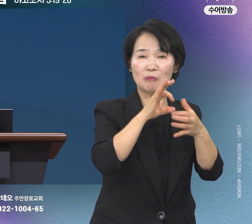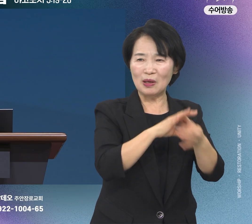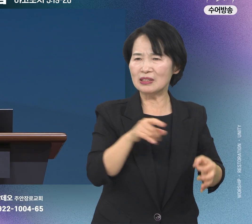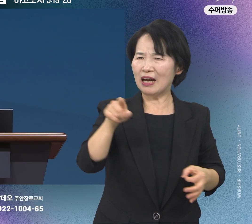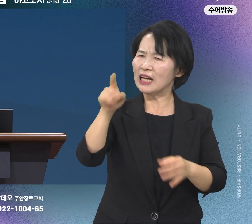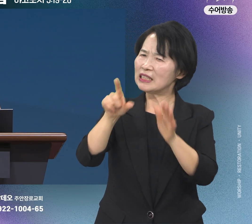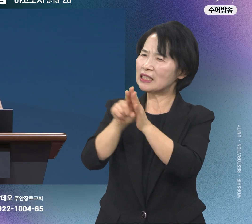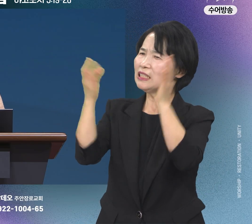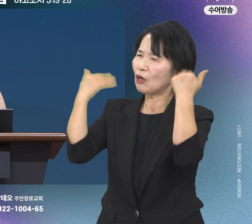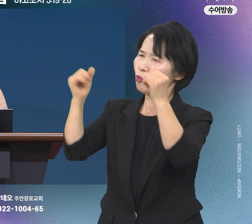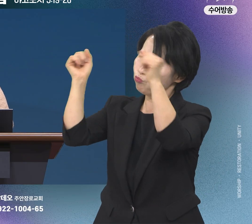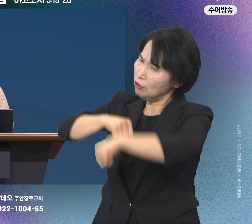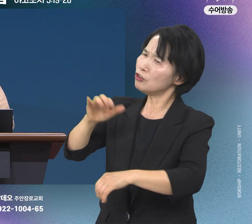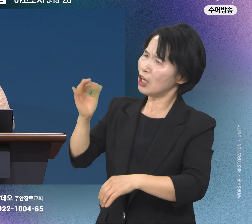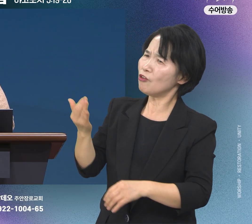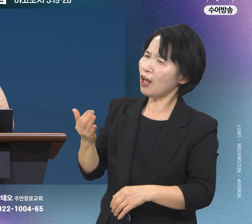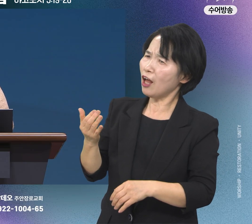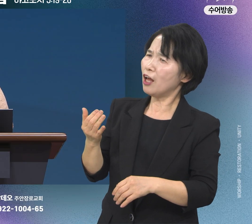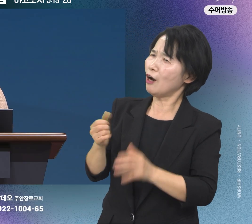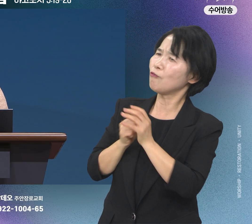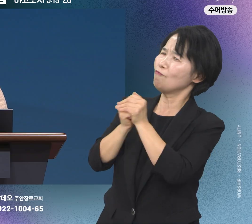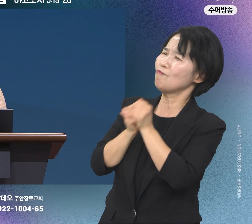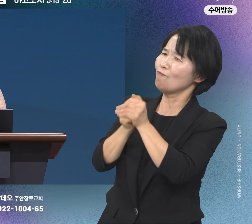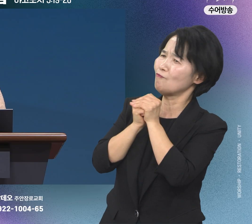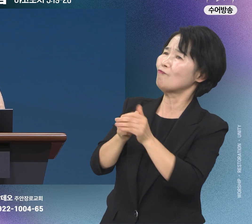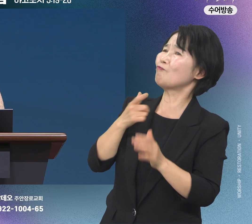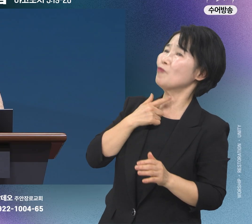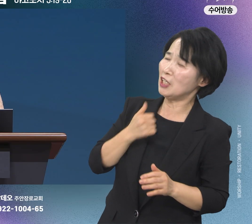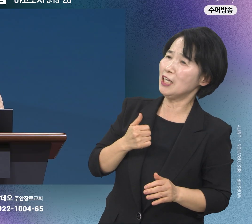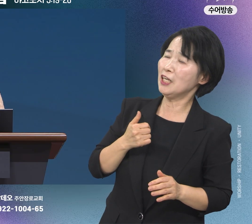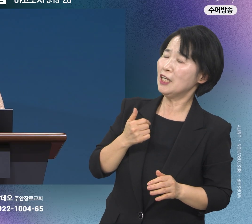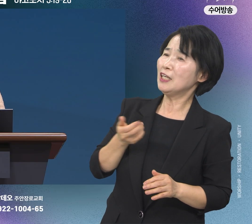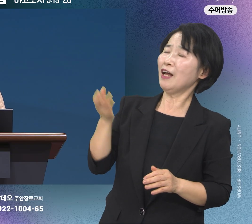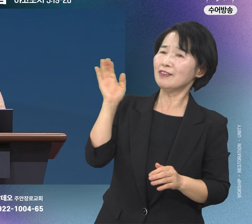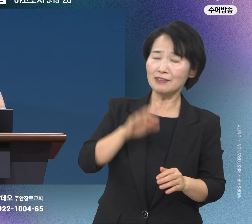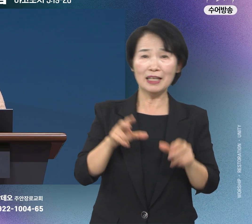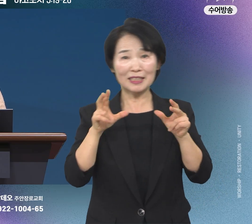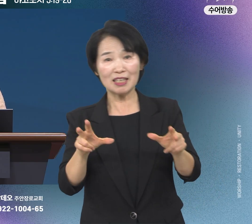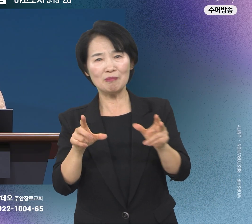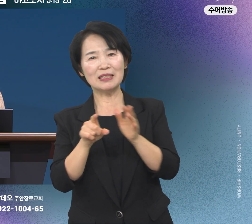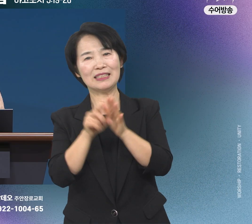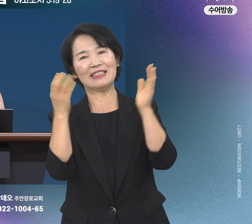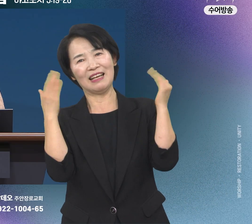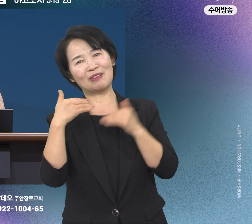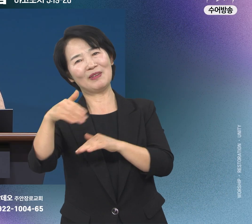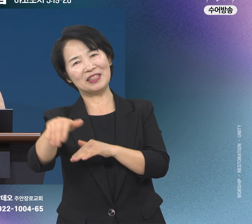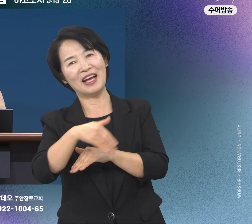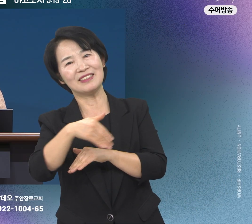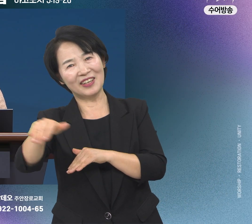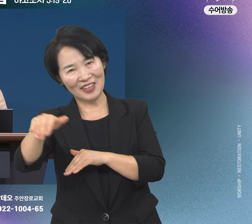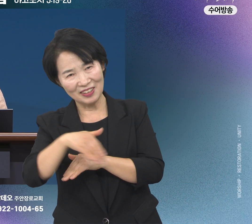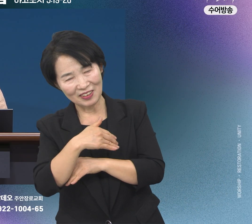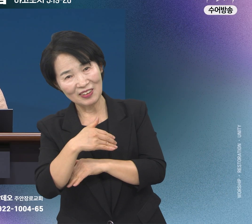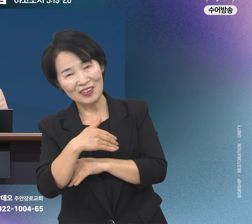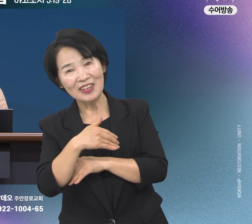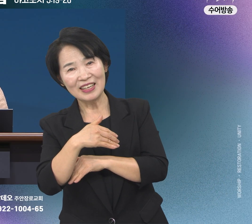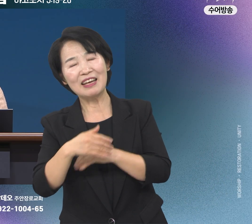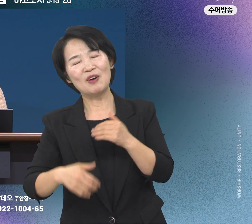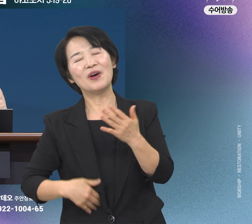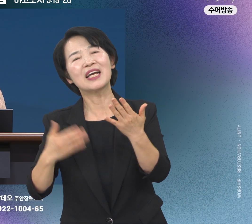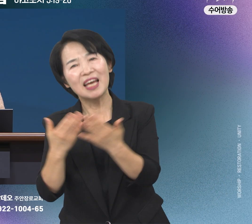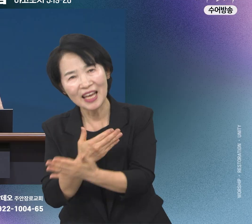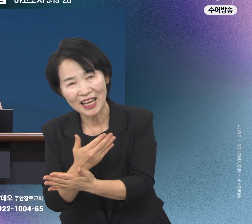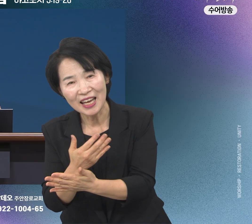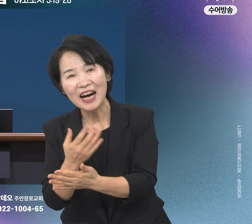어떡하지? 근데 이 이야기를 했던 제 모습이 계속 생각나는 거예요. 그래서 회개하려고 들어갔습니다.